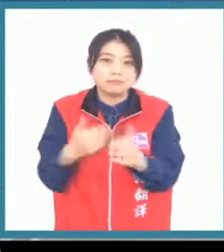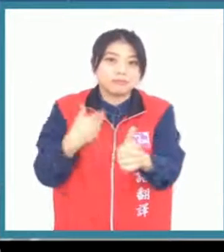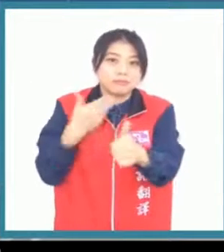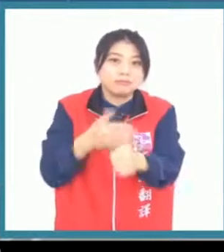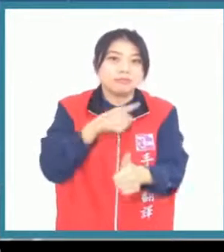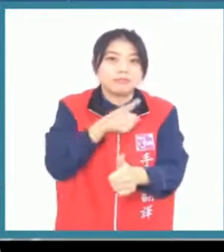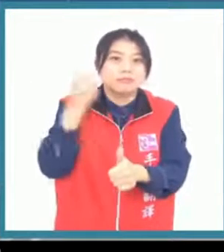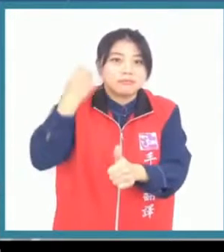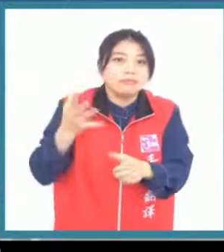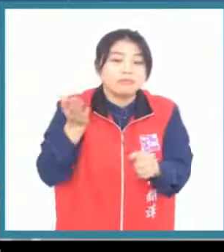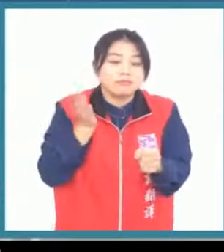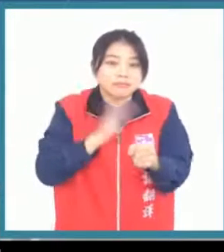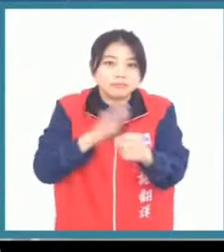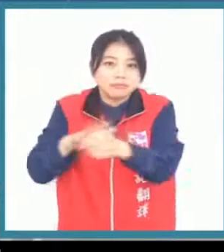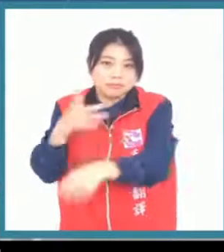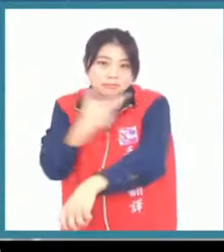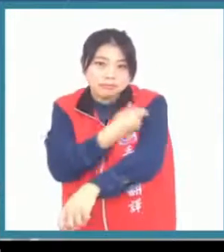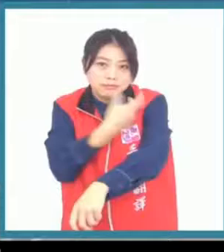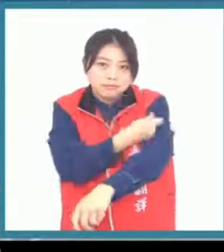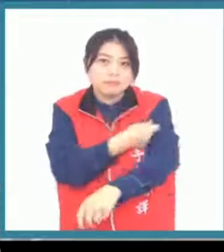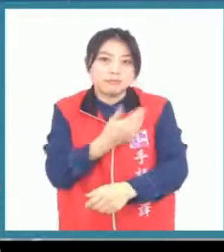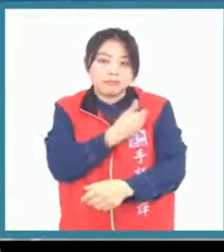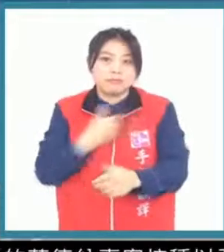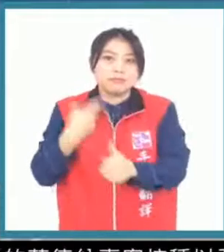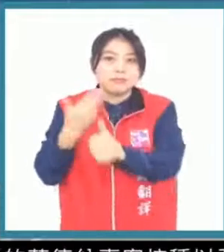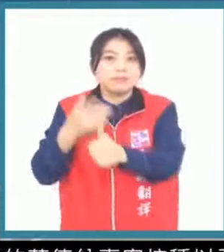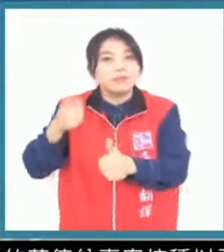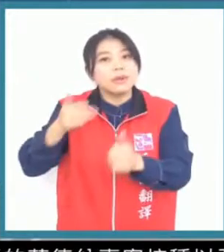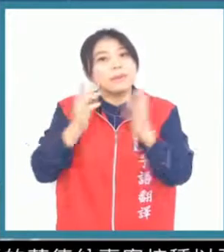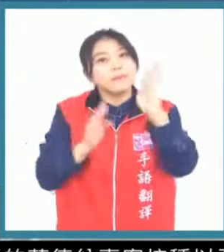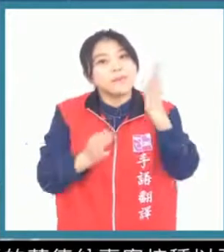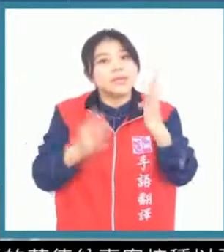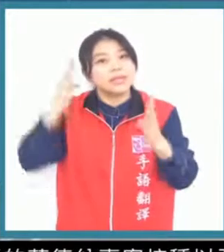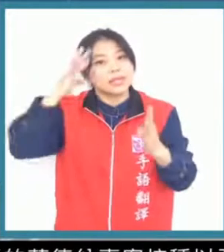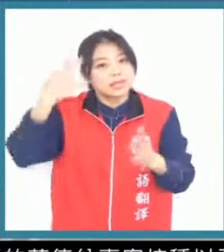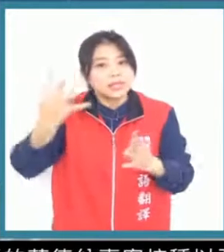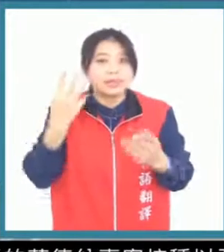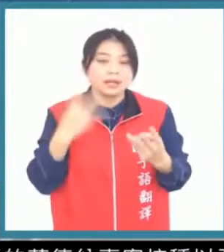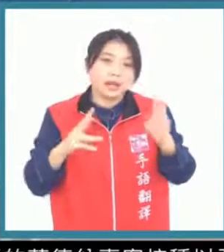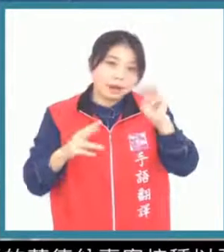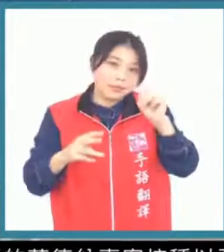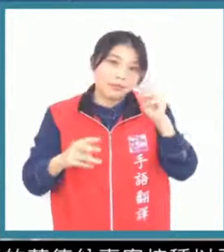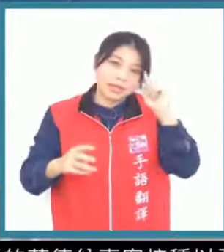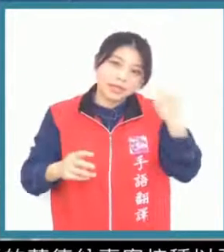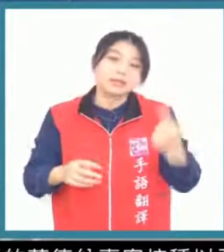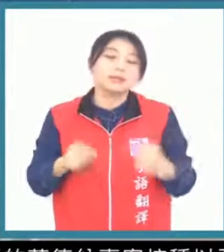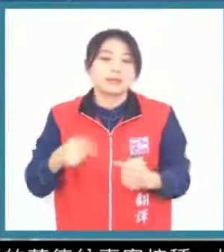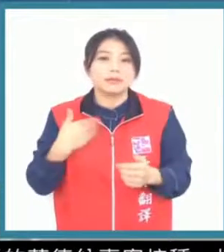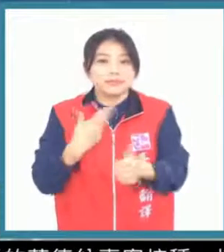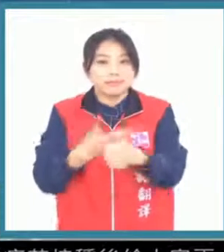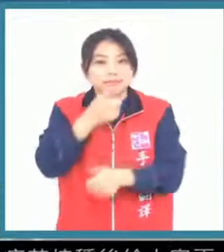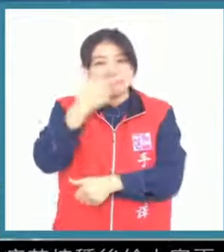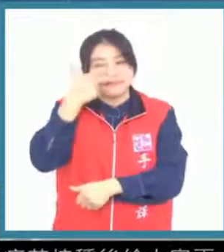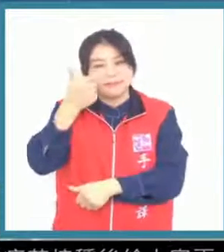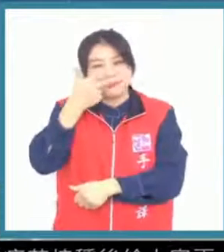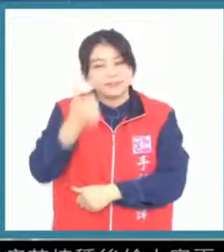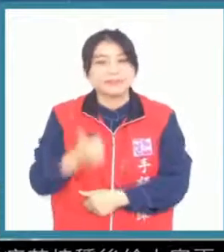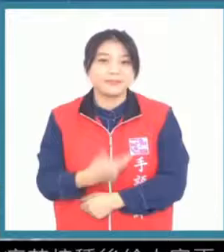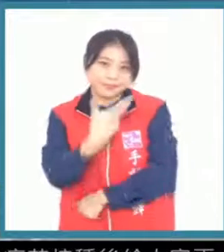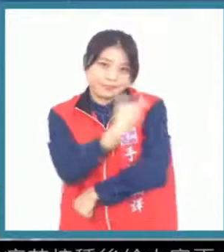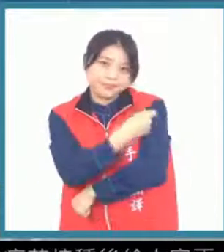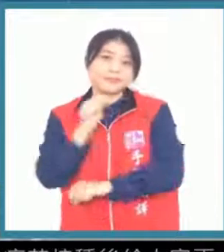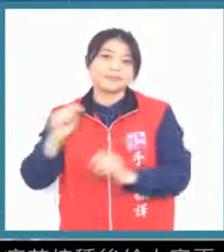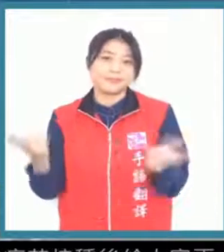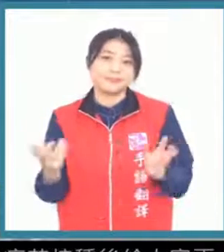及4天的 BNT 跟高端的疫苗接种，给大家更大的方便。好，这个是有关疫苗接种的情